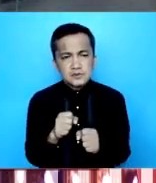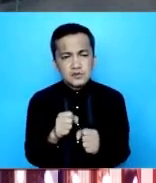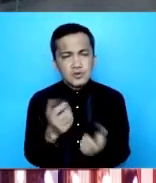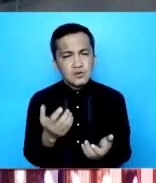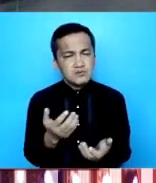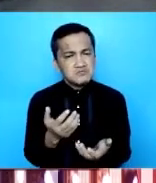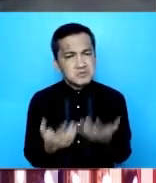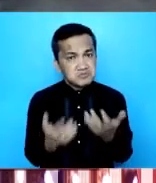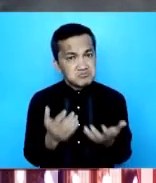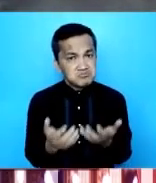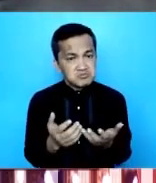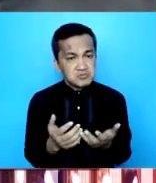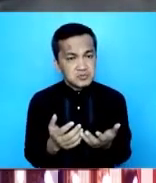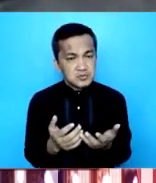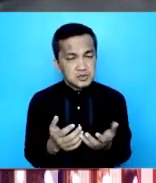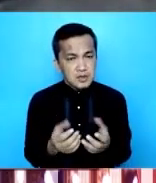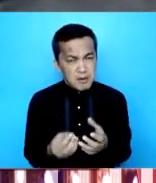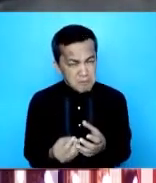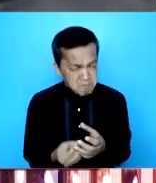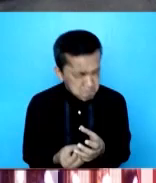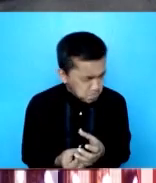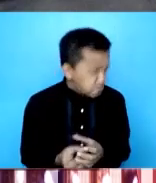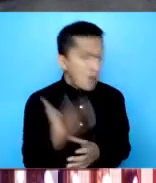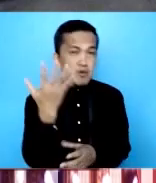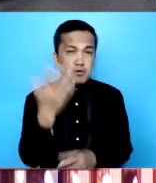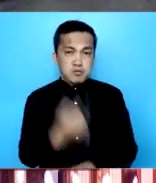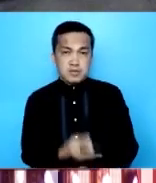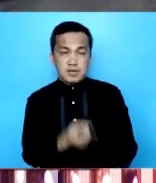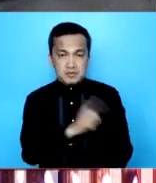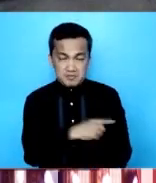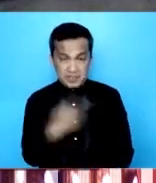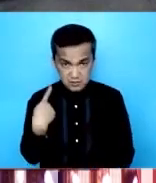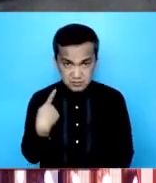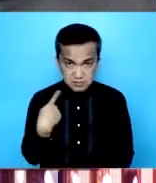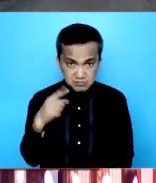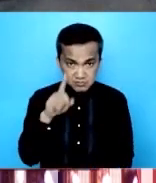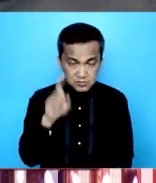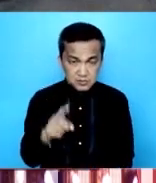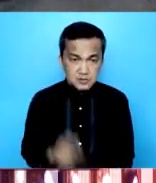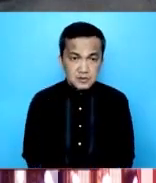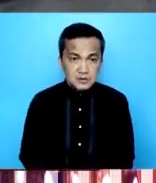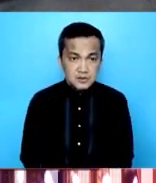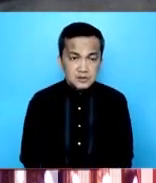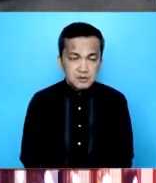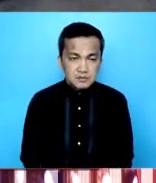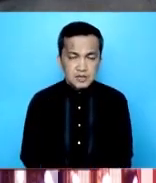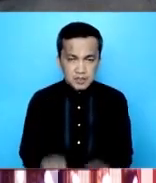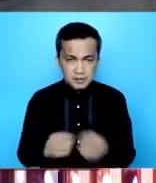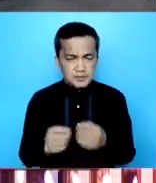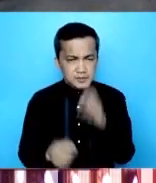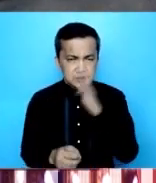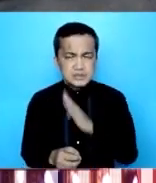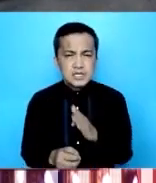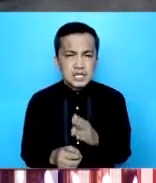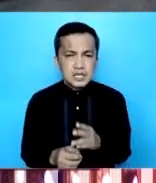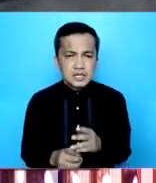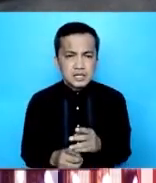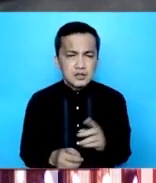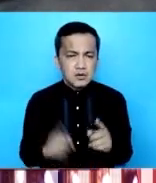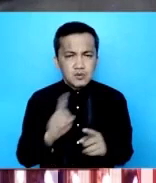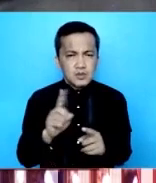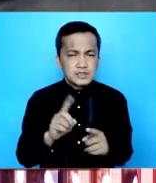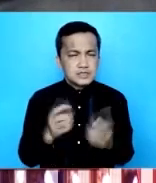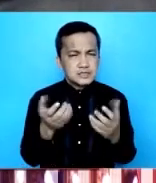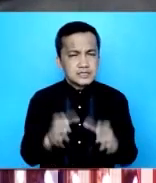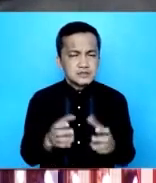isang explosive eruption kung saan malakas ang putok at mas marami ang mapipinsala? What are the chances of that